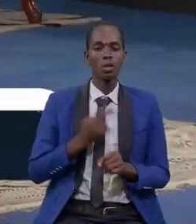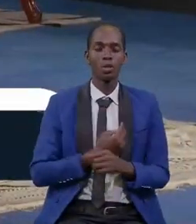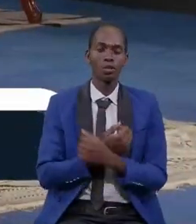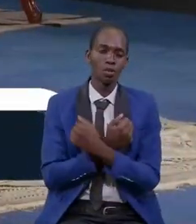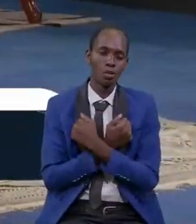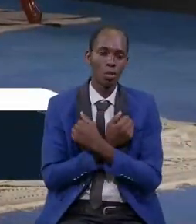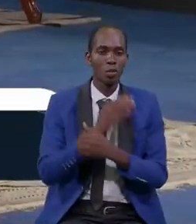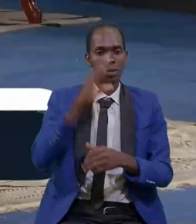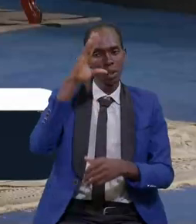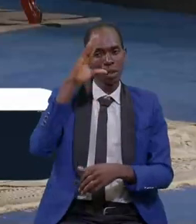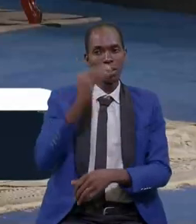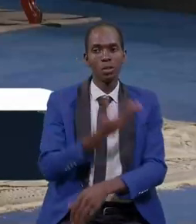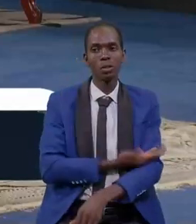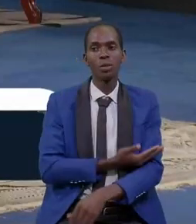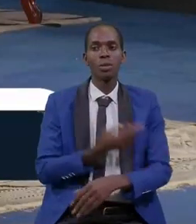bien-aimés.